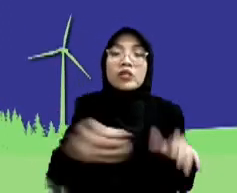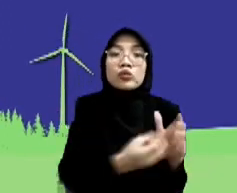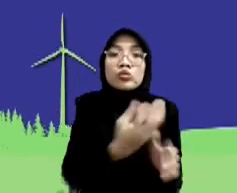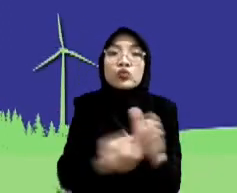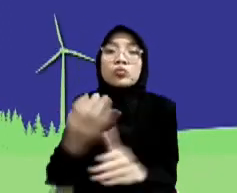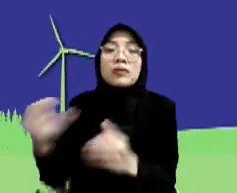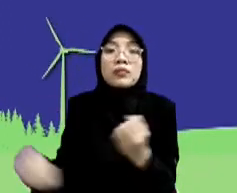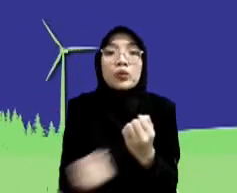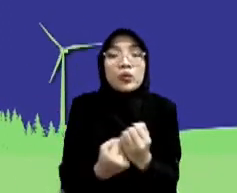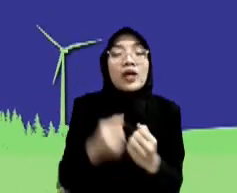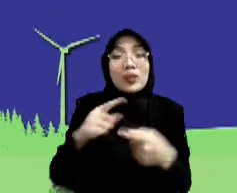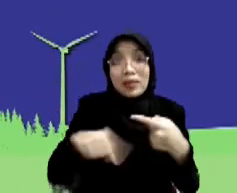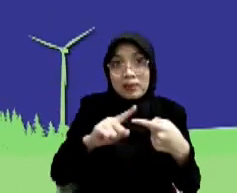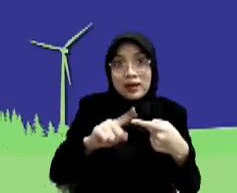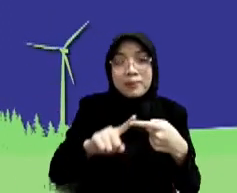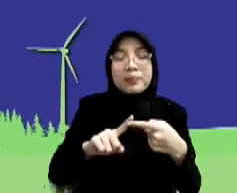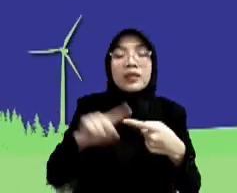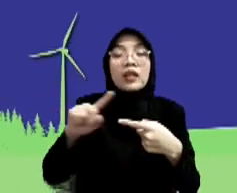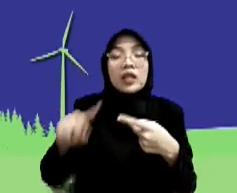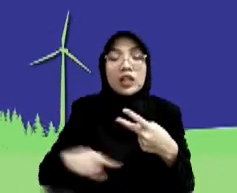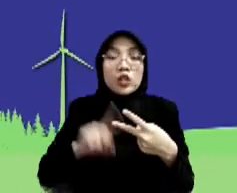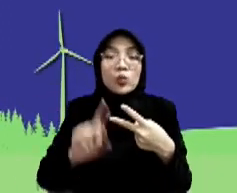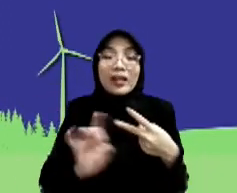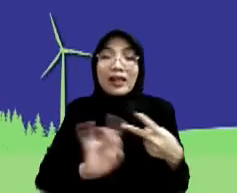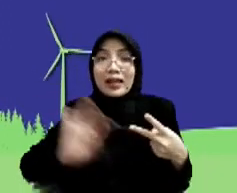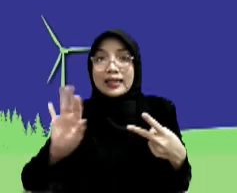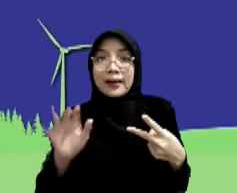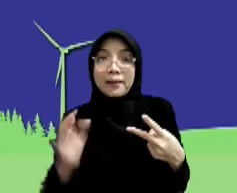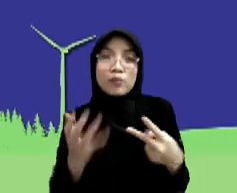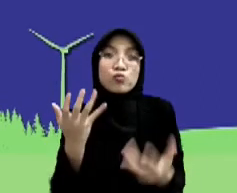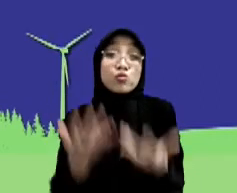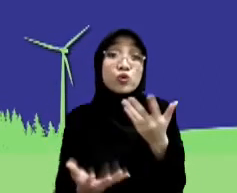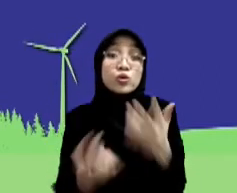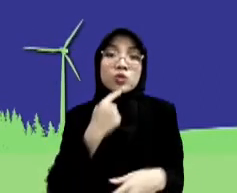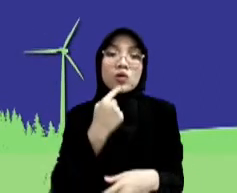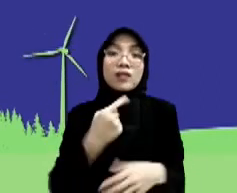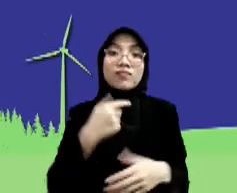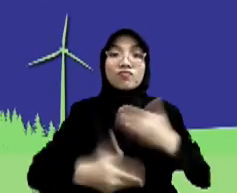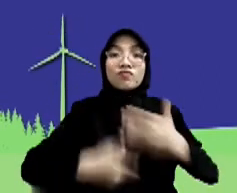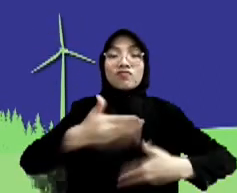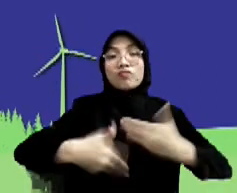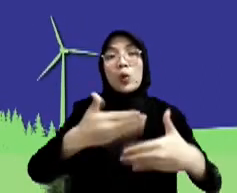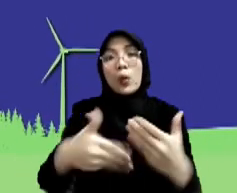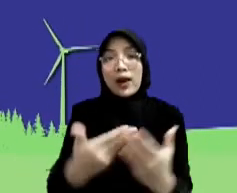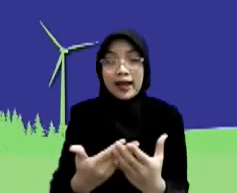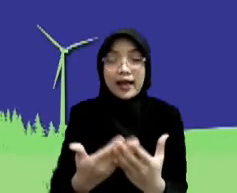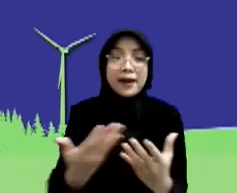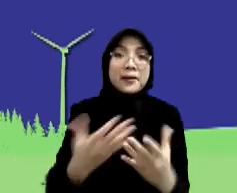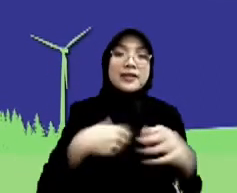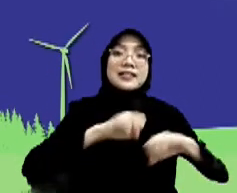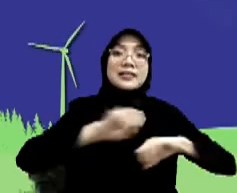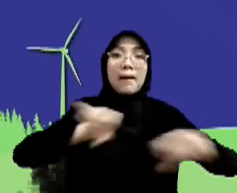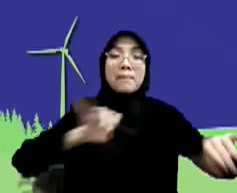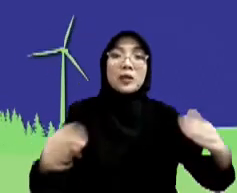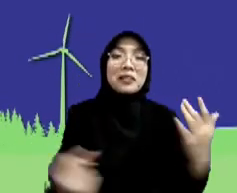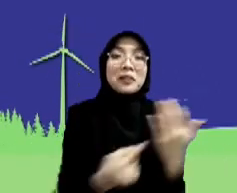itu itu itu mungkin satu nah eh kemudian yang lain eh mungkin juga terkait dengan pengelolaan eh apa eh persampahan dan teknologi